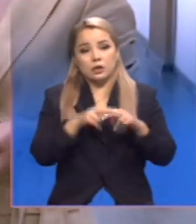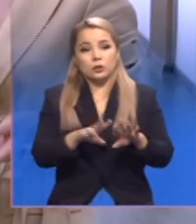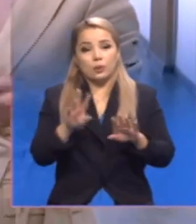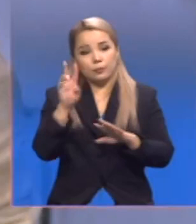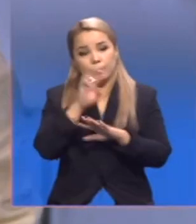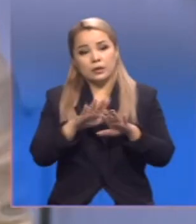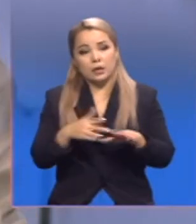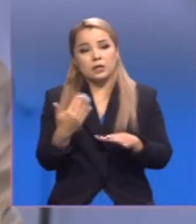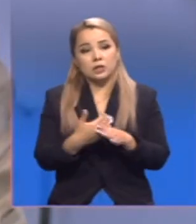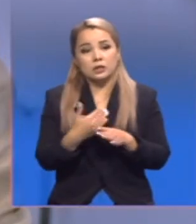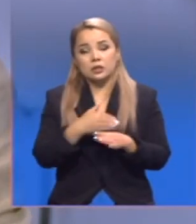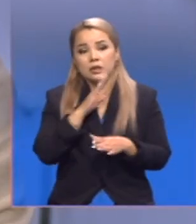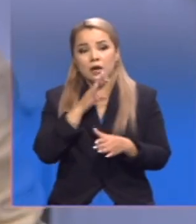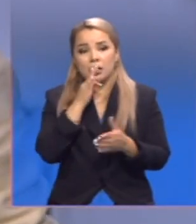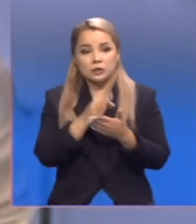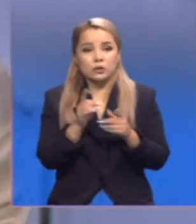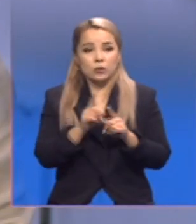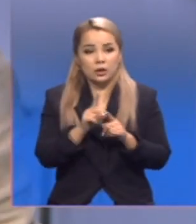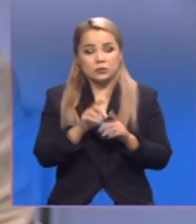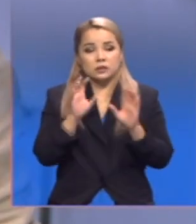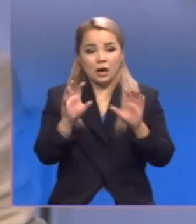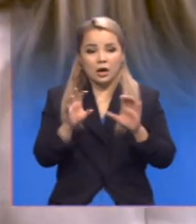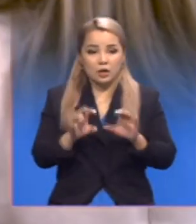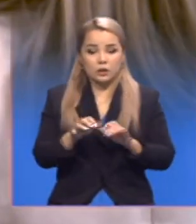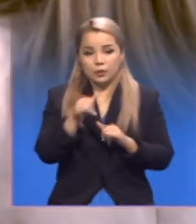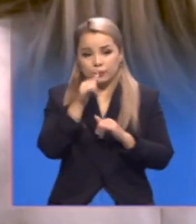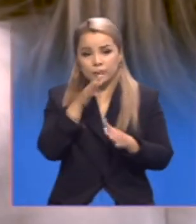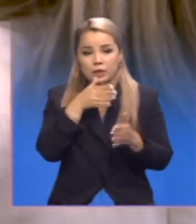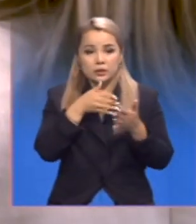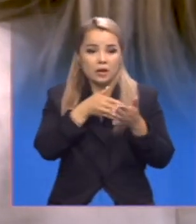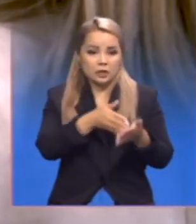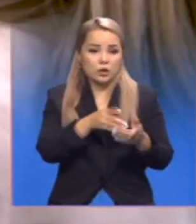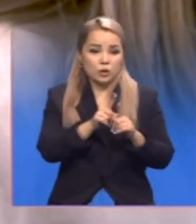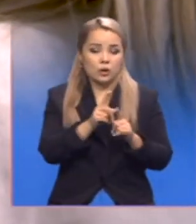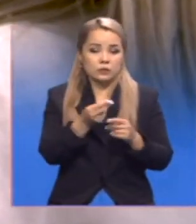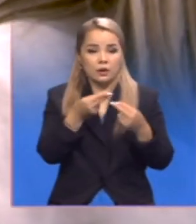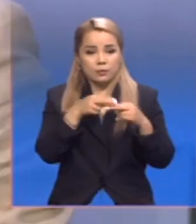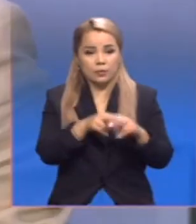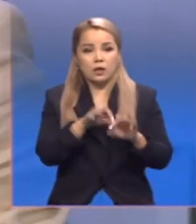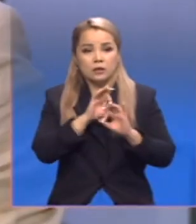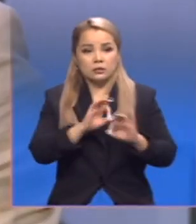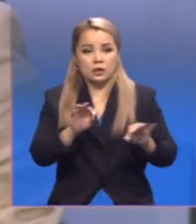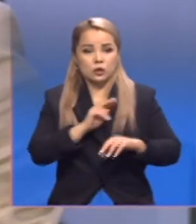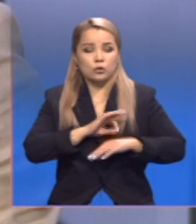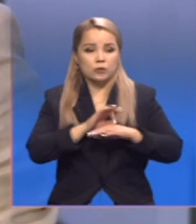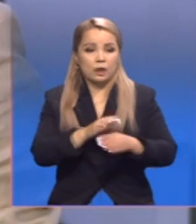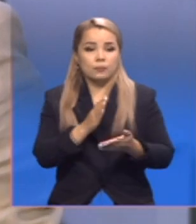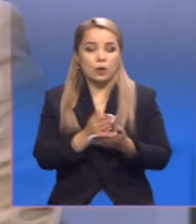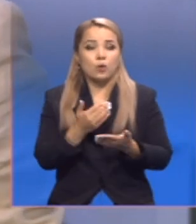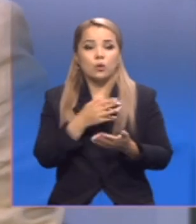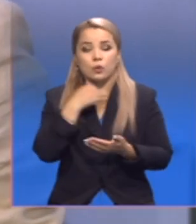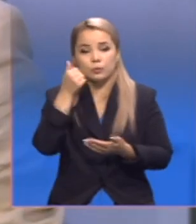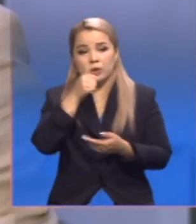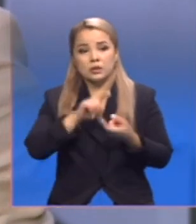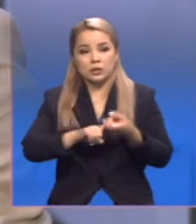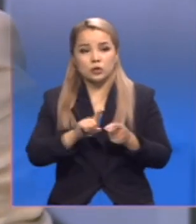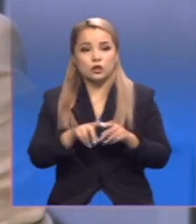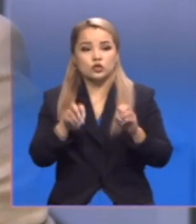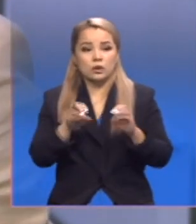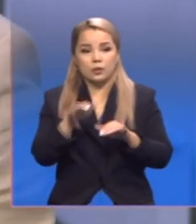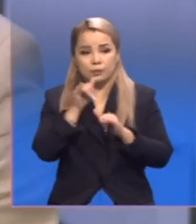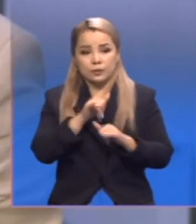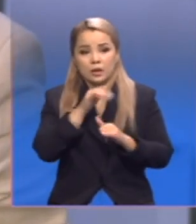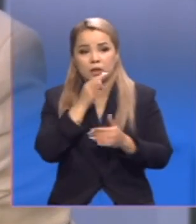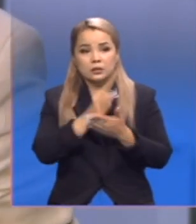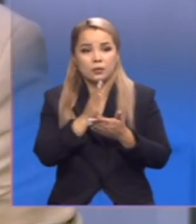мемлекеттің шамасы жетпейтін немесе заң қолбайлау болатын істерге ғана бөлінетінін айтты. елімізде көп жылдардан бері шешілмей келе